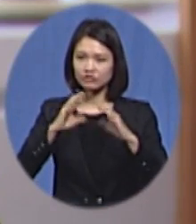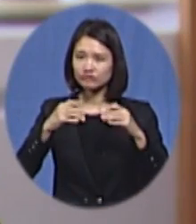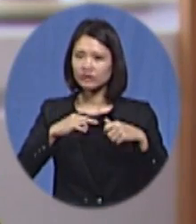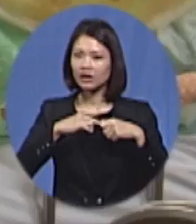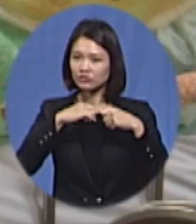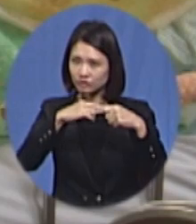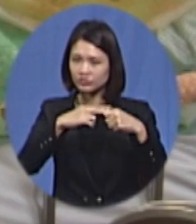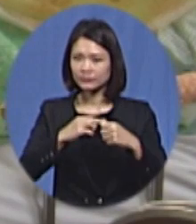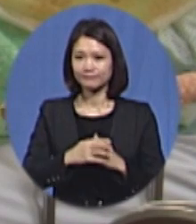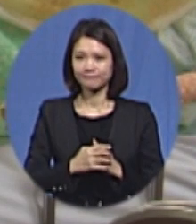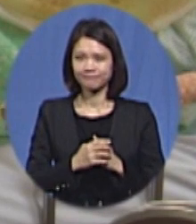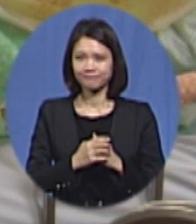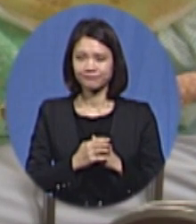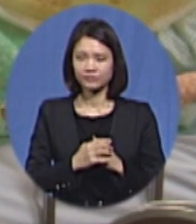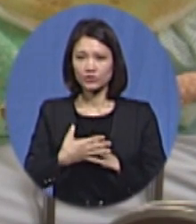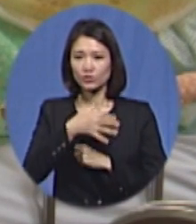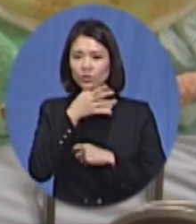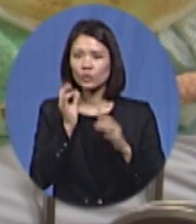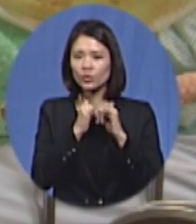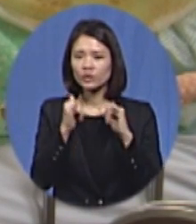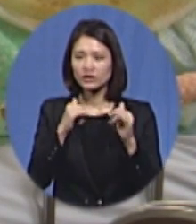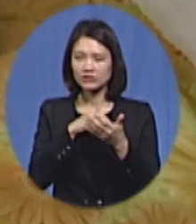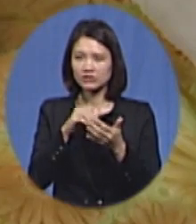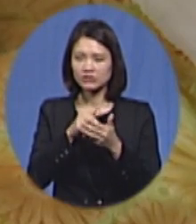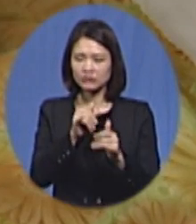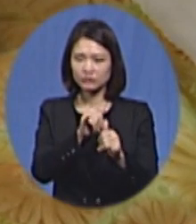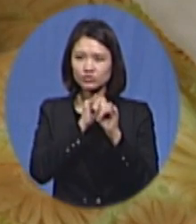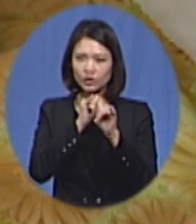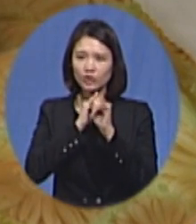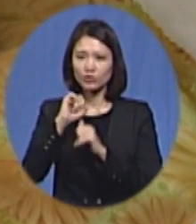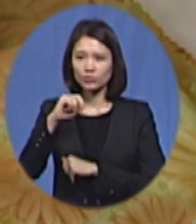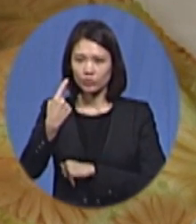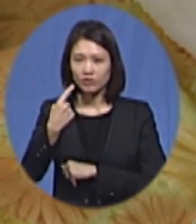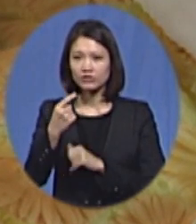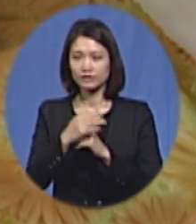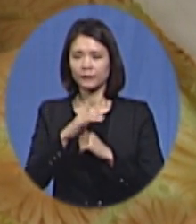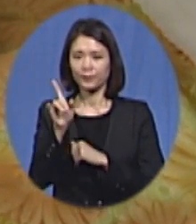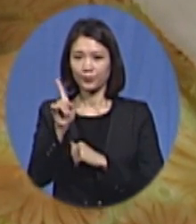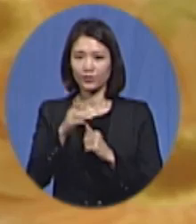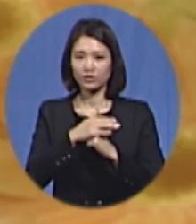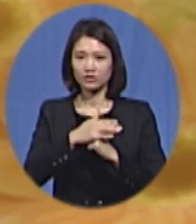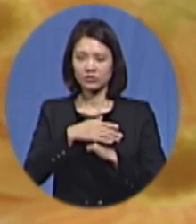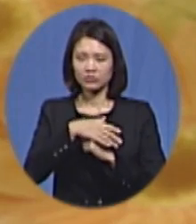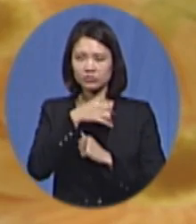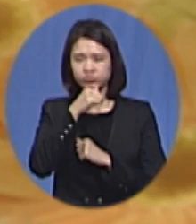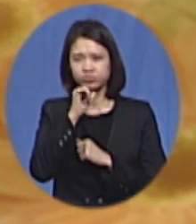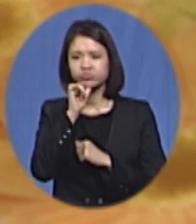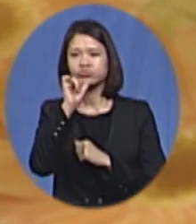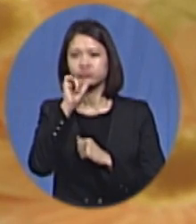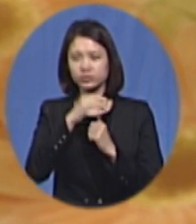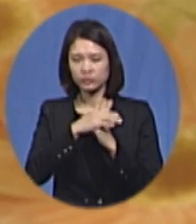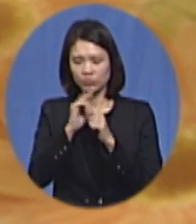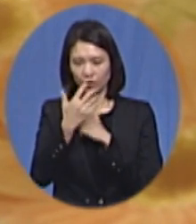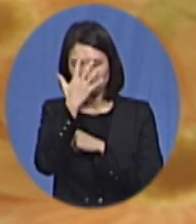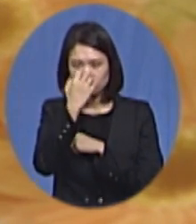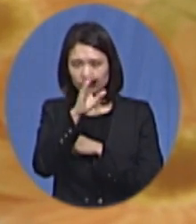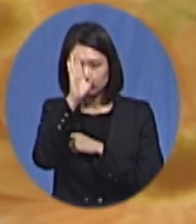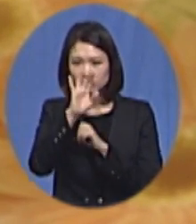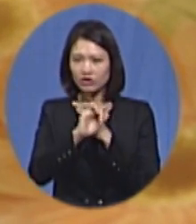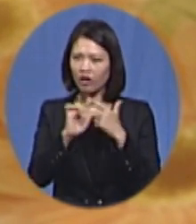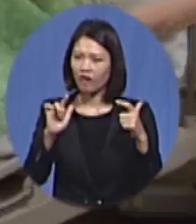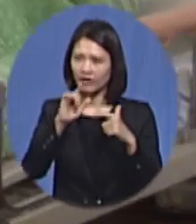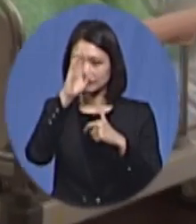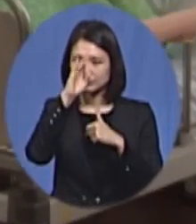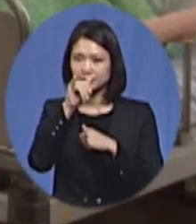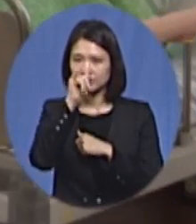수치입니다. 이처럼 노인들이 자살을 하는 주된 원인으로는 빈곤과 우울증, 각종 질병 등이 거론되고